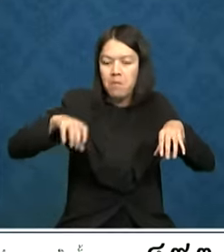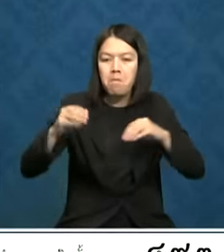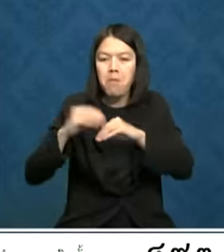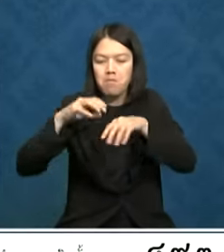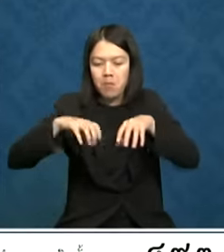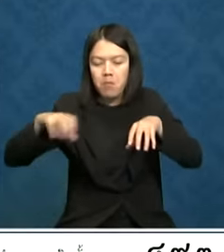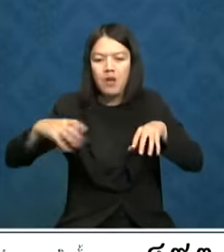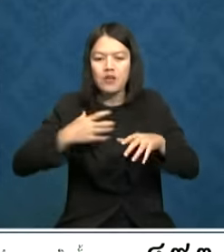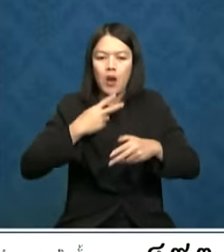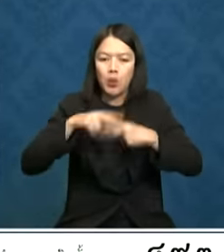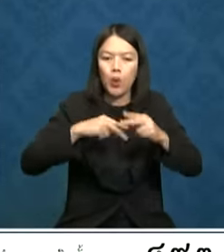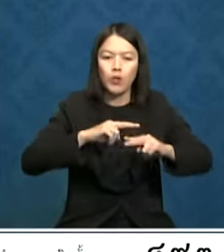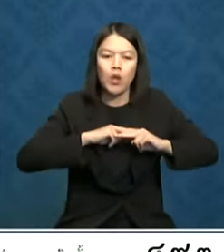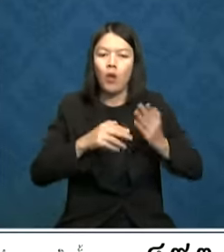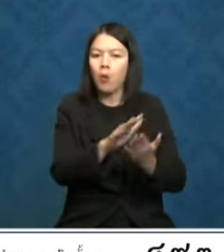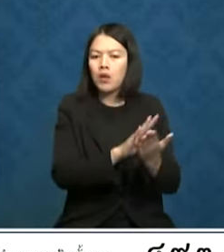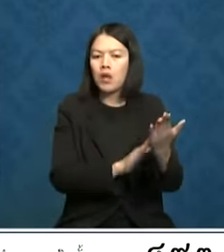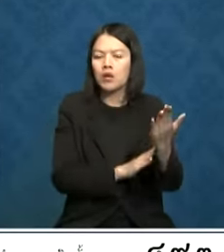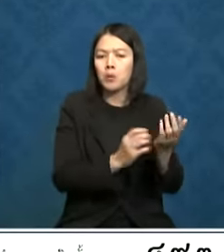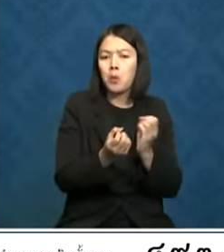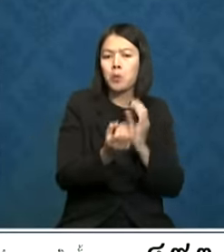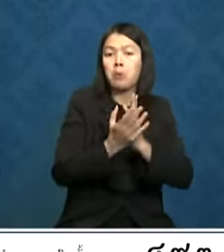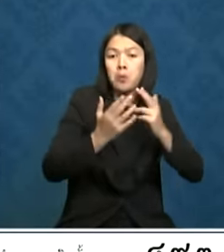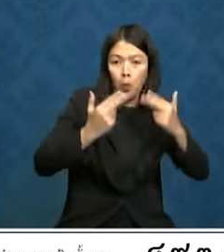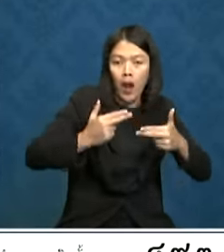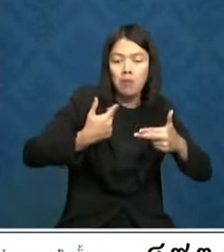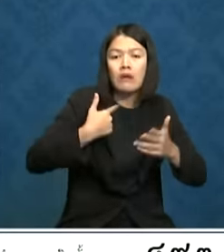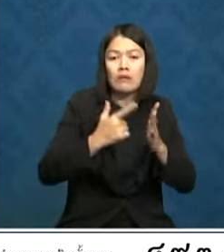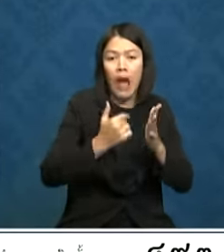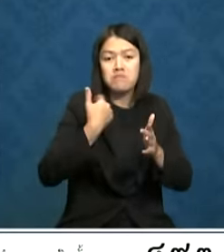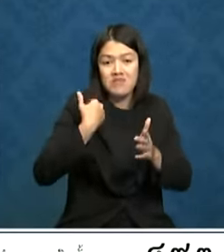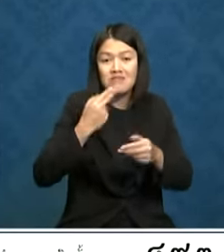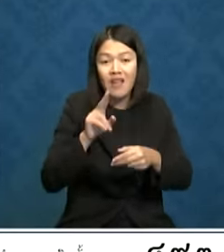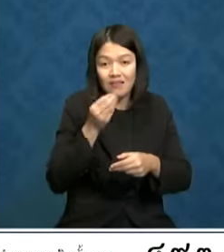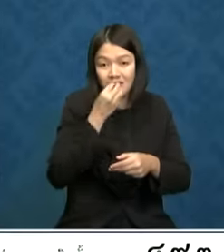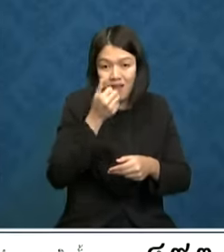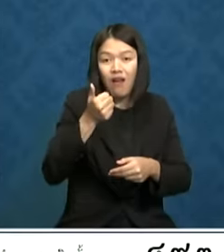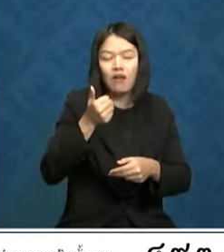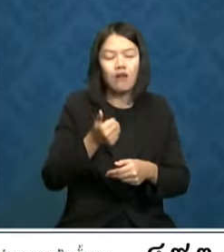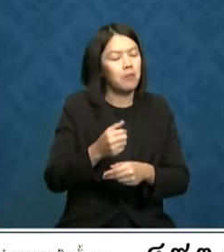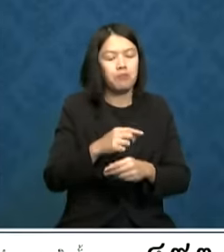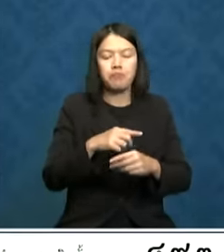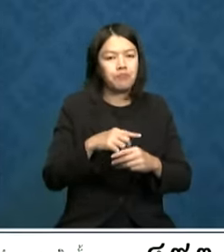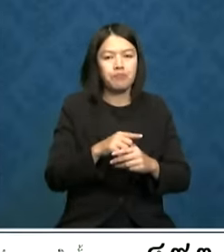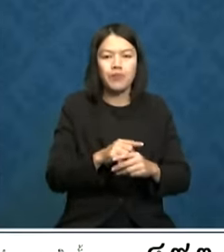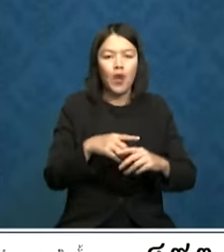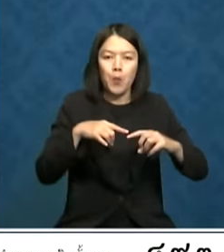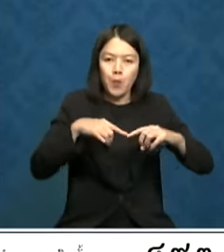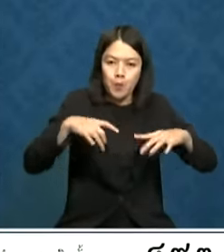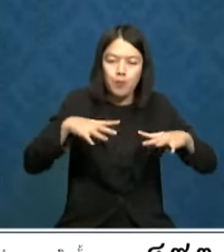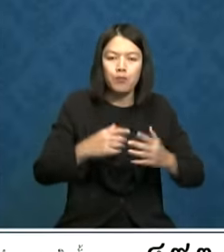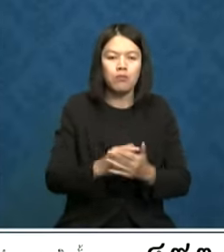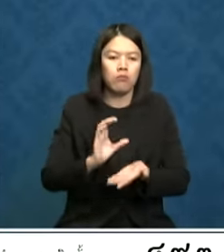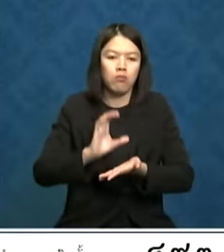ความสามารถในการดูแลตัวเองของประเทศยามเกิดภัยสงครามจะได้มียาใช้ค่ะตรรกะนี้ไม่เป็นเหตุไม่เป็นผลไปกับการ